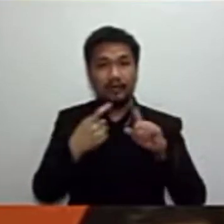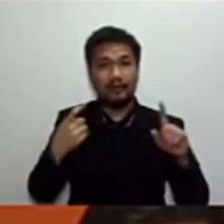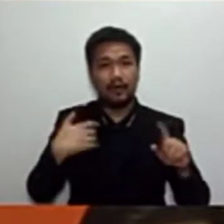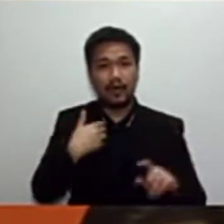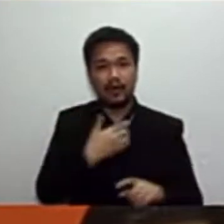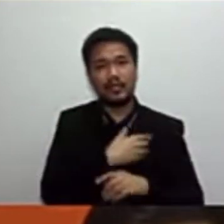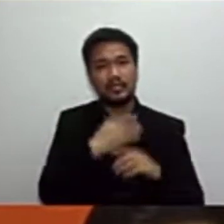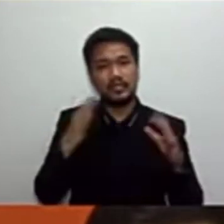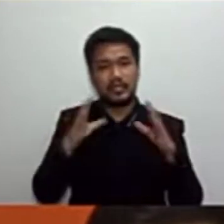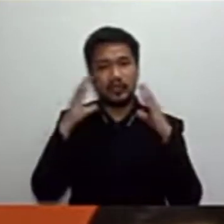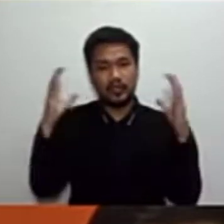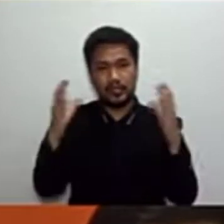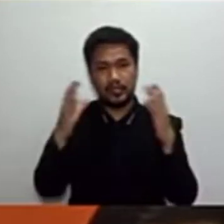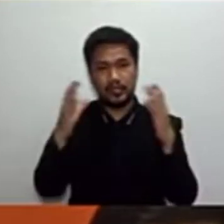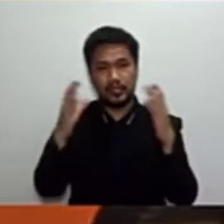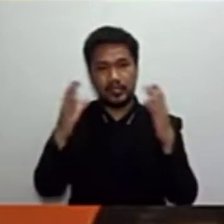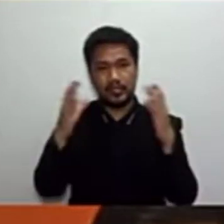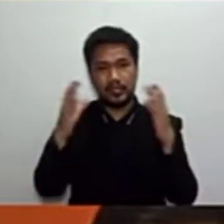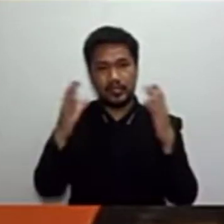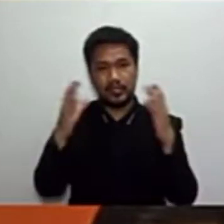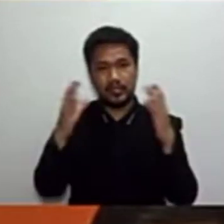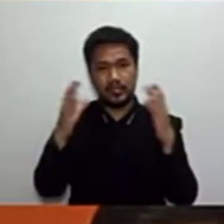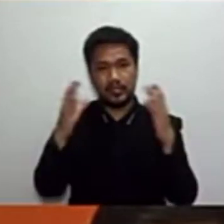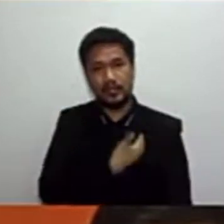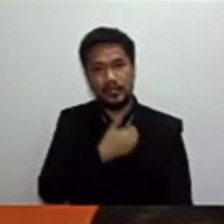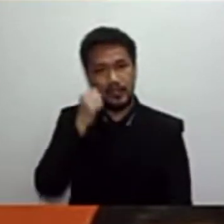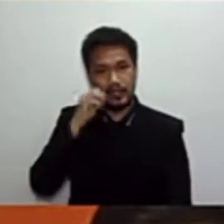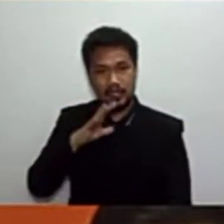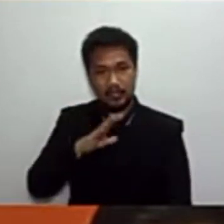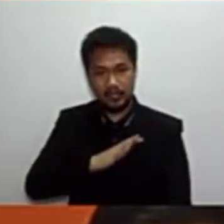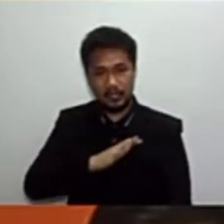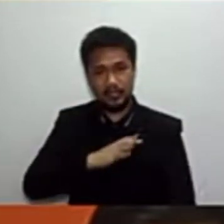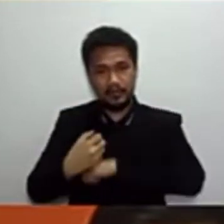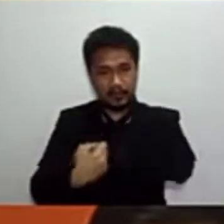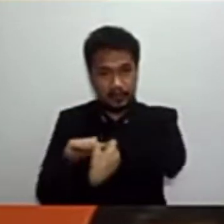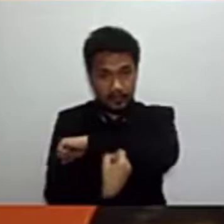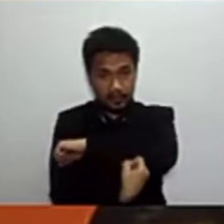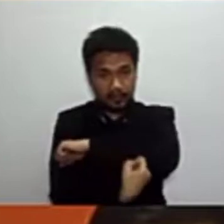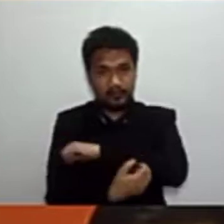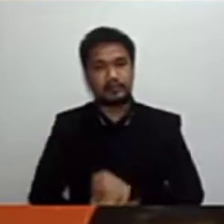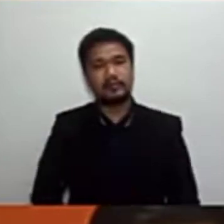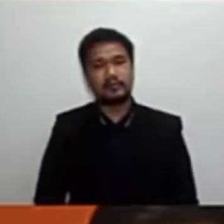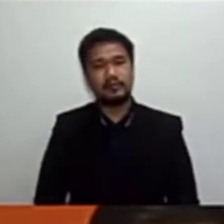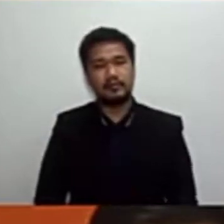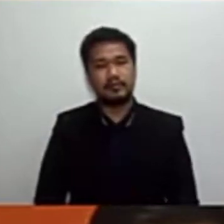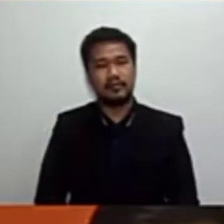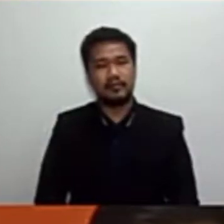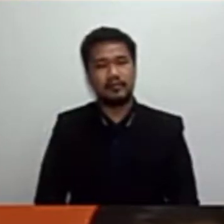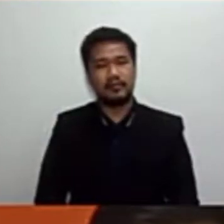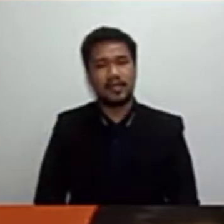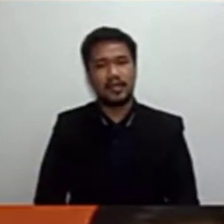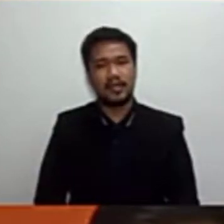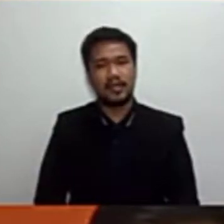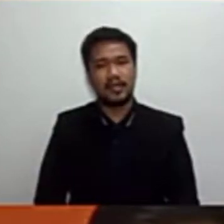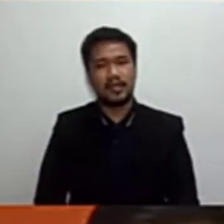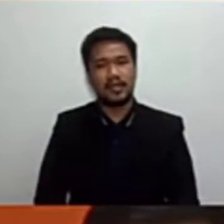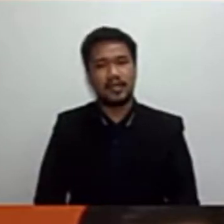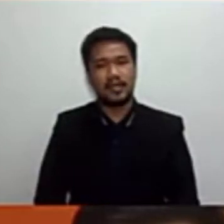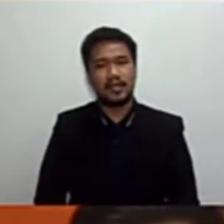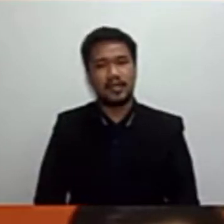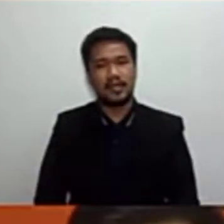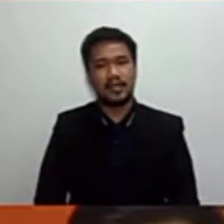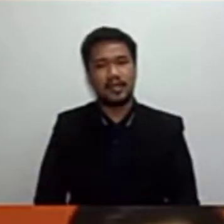Birhen del Pilar. Alam nating lahat na noong 40